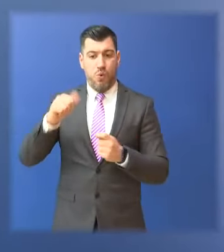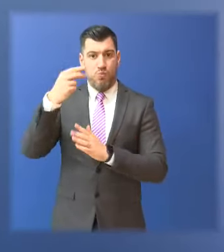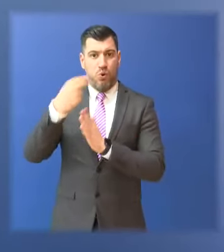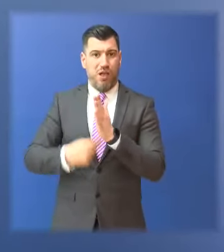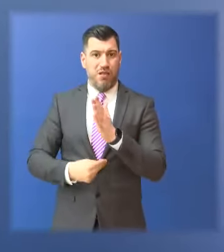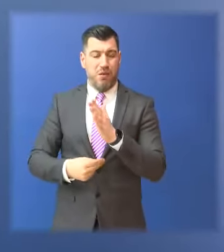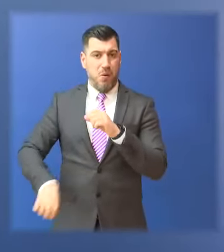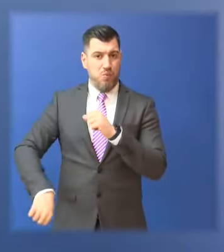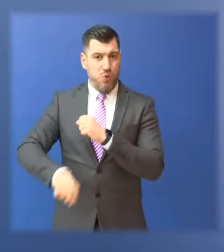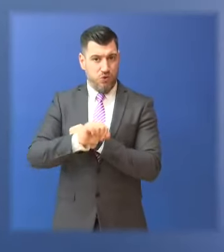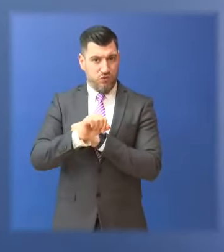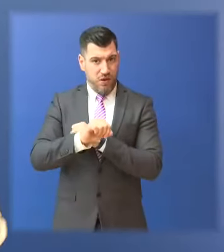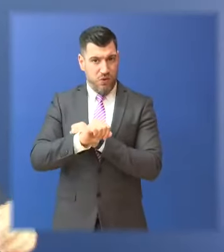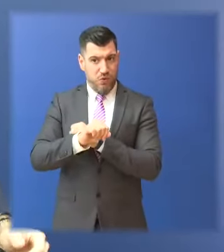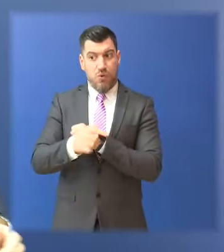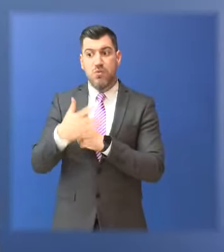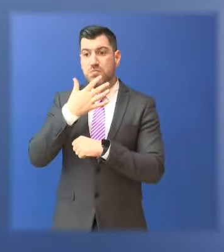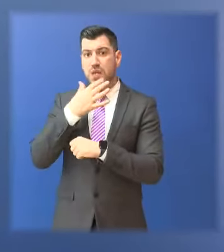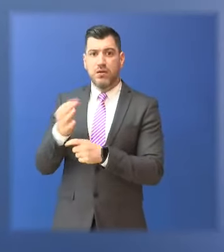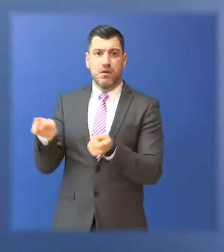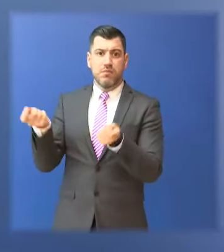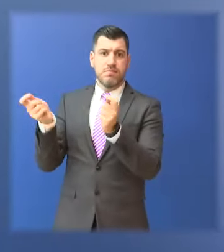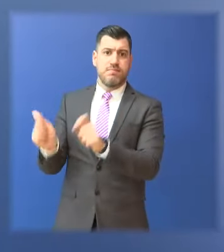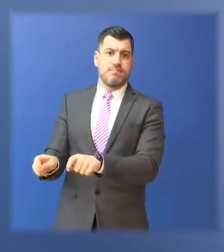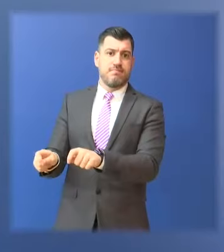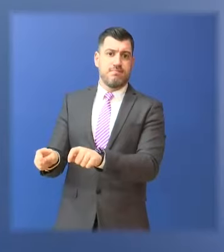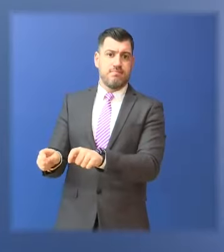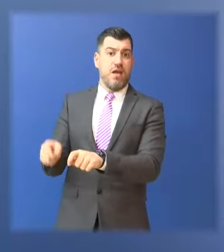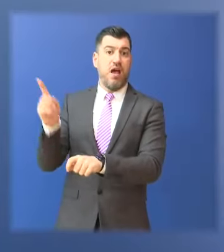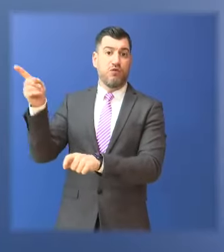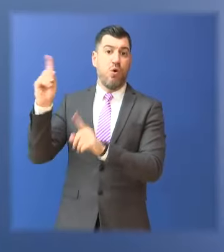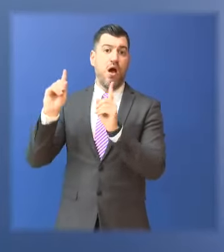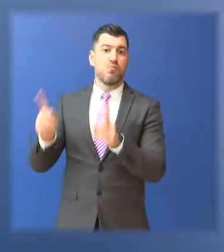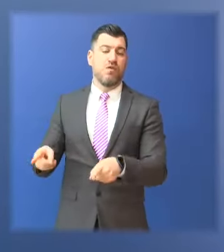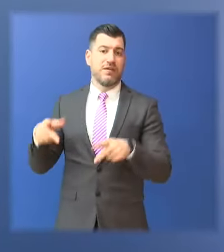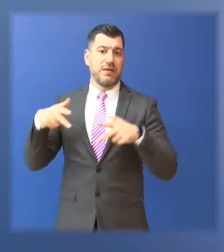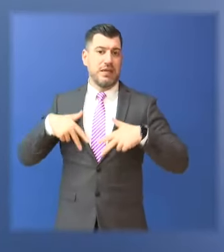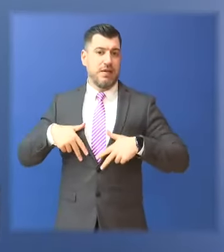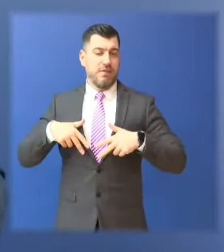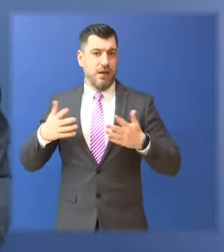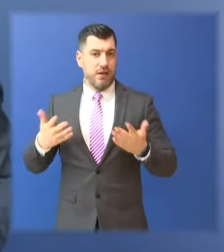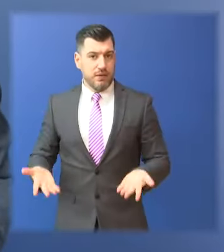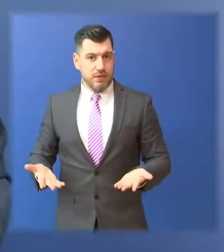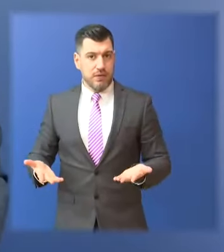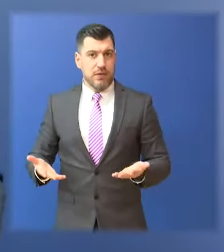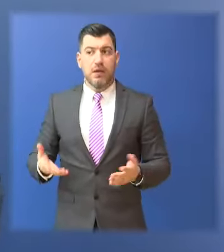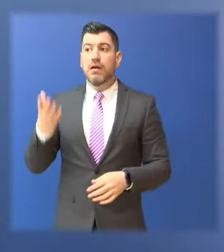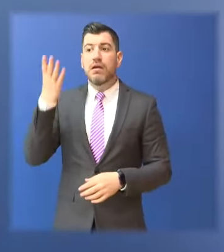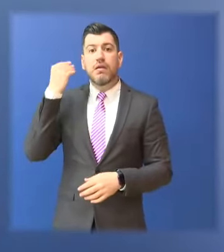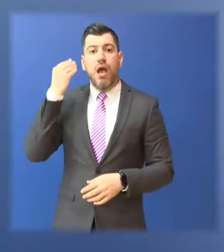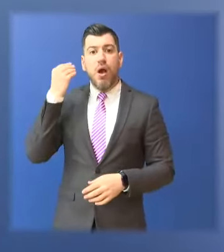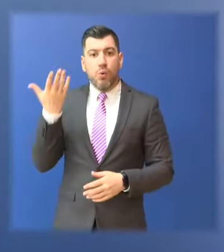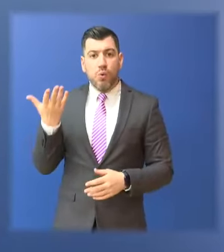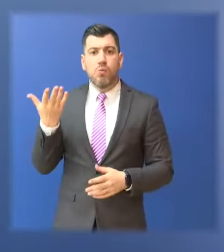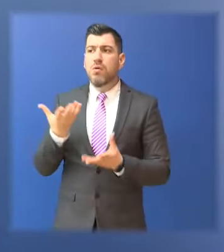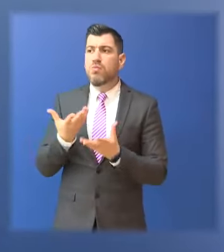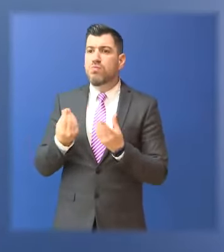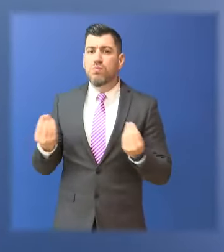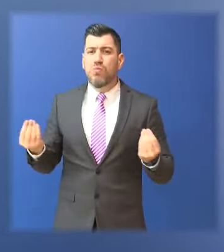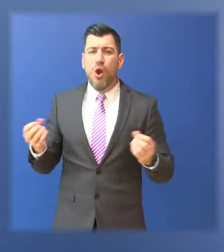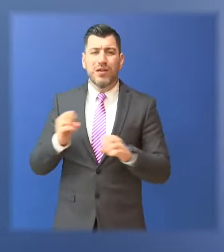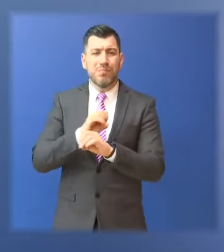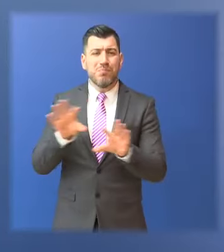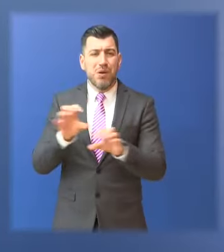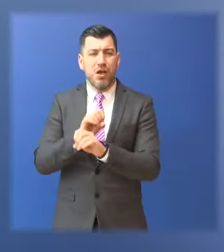γνωστών γεγονότων, έχει διακοπεί με απόφαση της κυβέρνησης, και όλα όσα ακούγονται το τελευταίο διάστημα με πολύ βαριές, θα σας